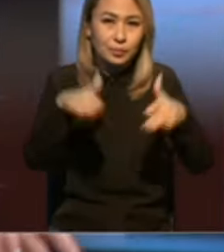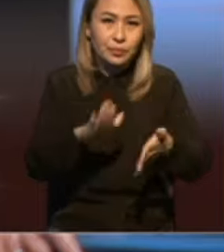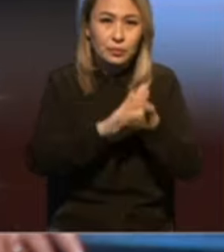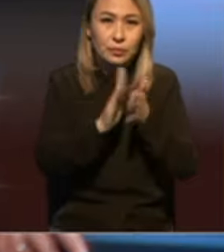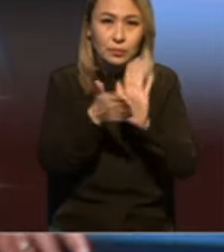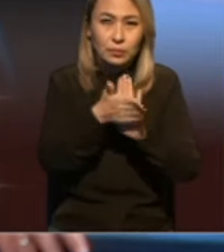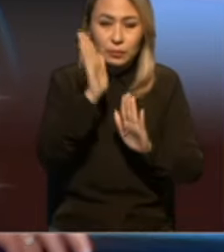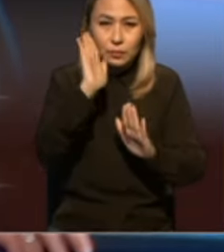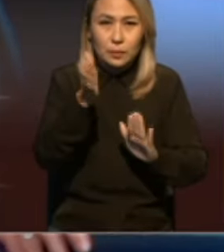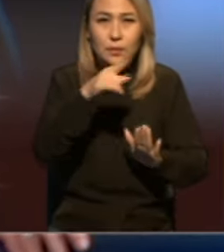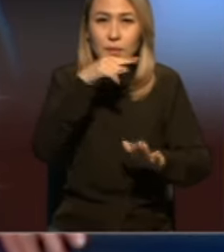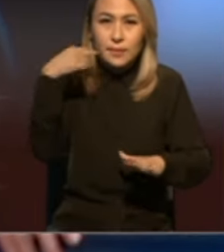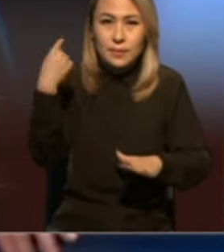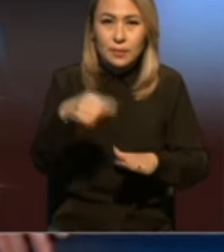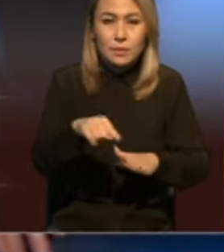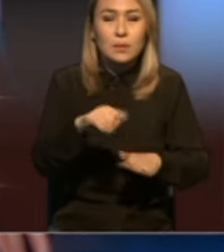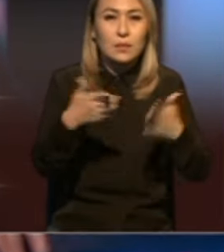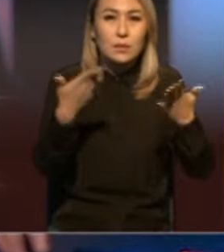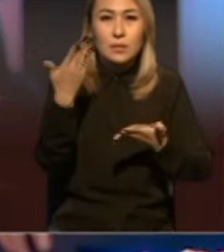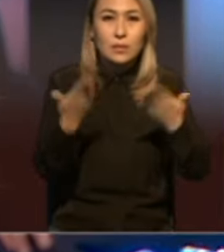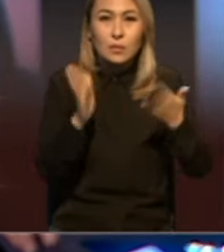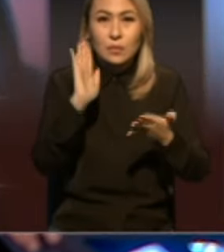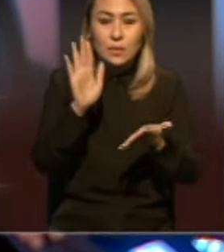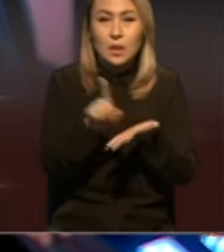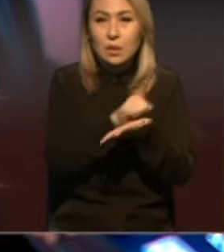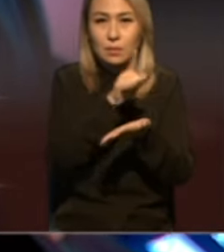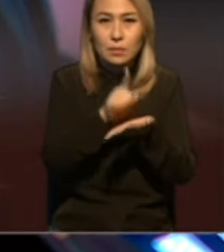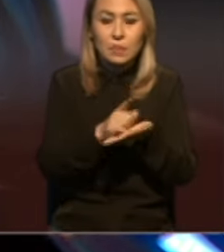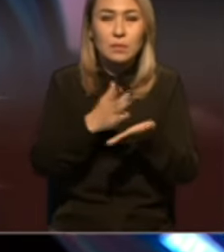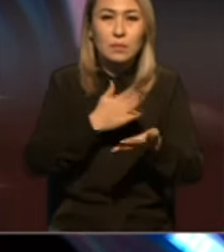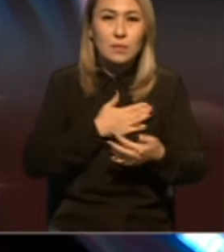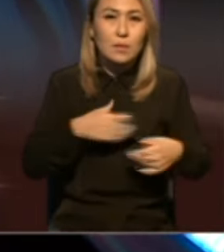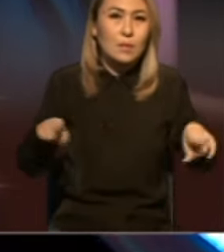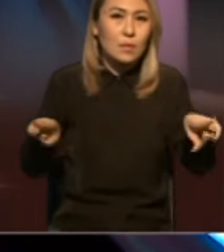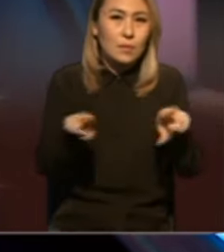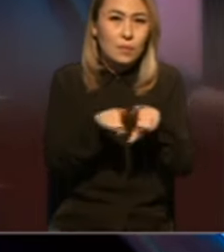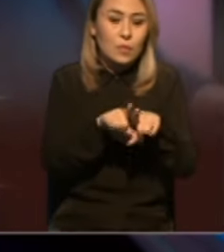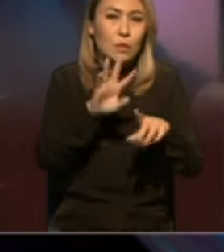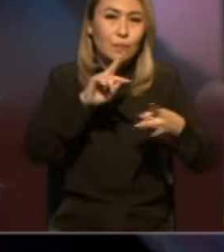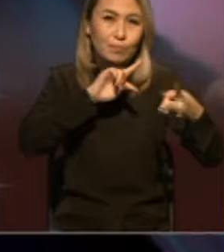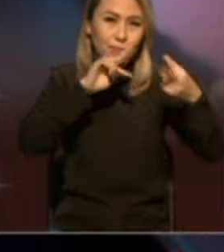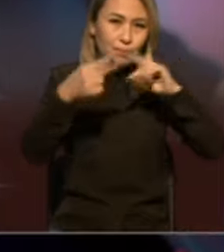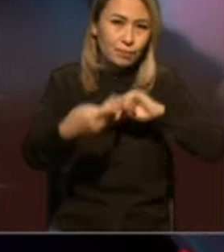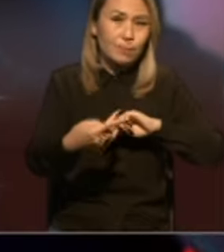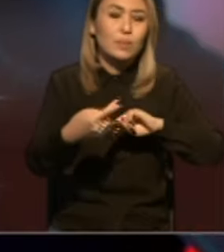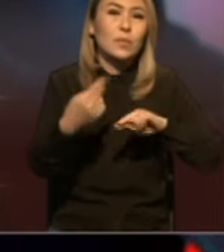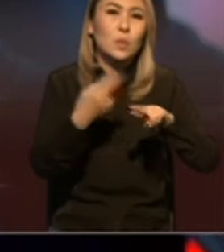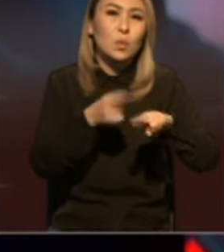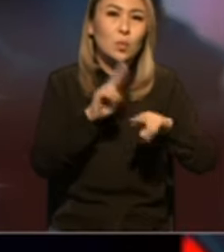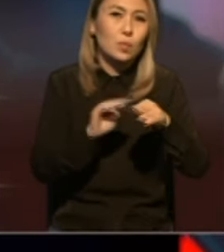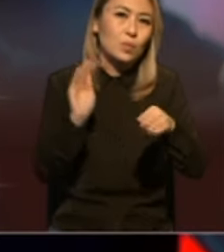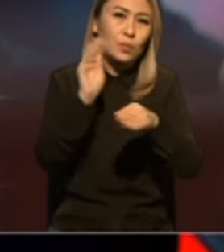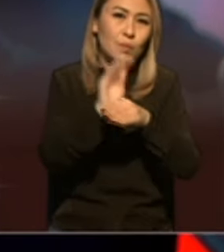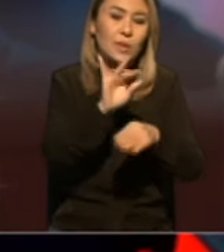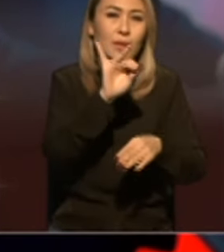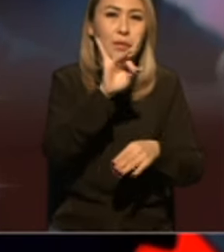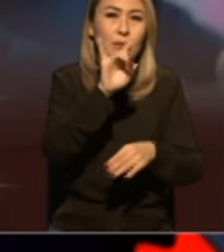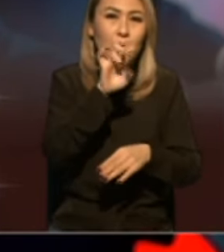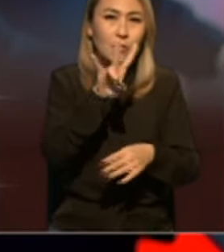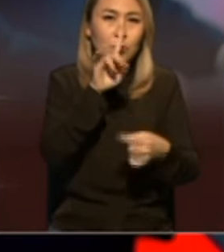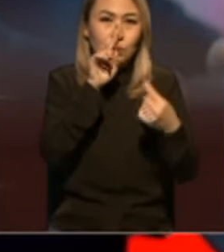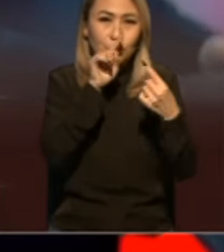Ресеймен тиімді келісімге келетін болса, ол міндетті түрде біздегі жағдайға да жанама түрде әсер етеді. Сонымен қатар, мысалы, Иранға